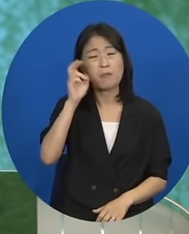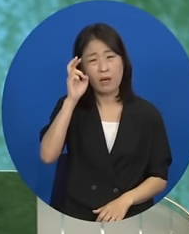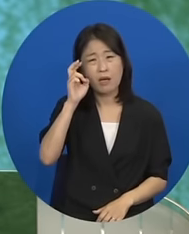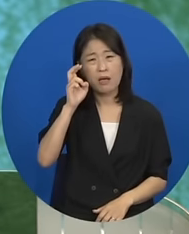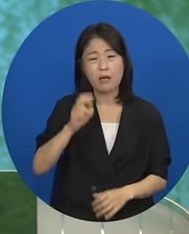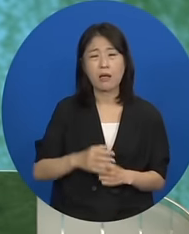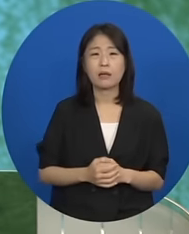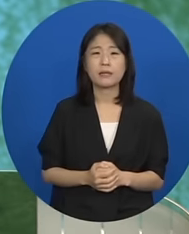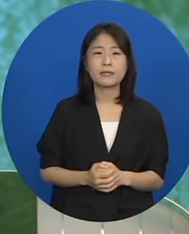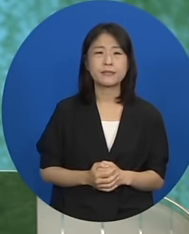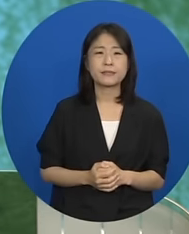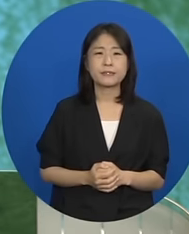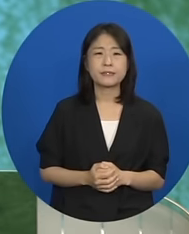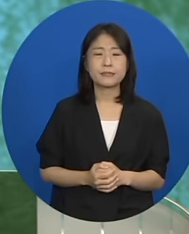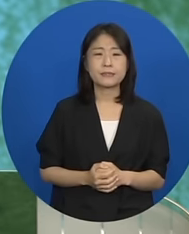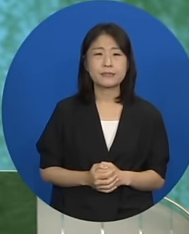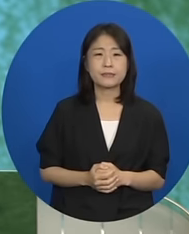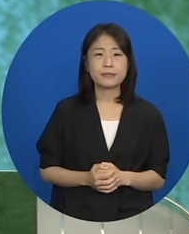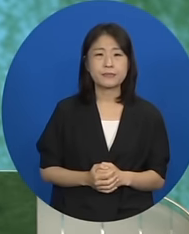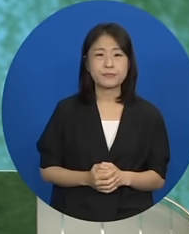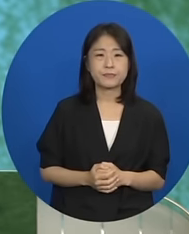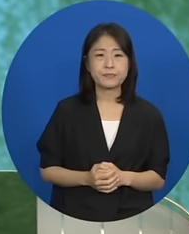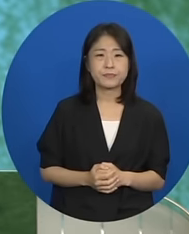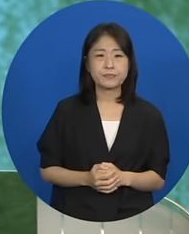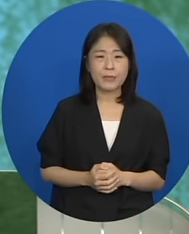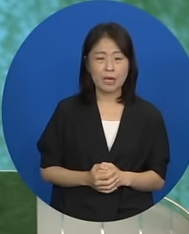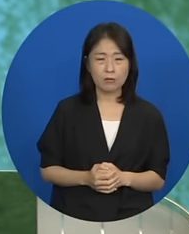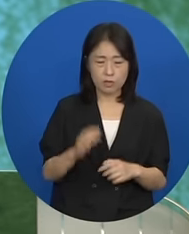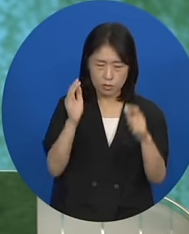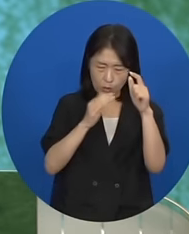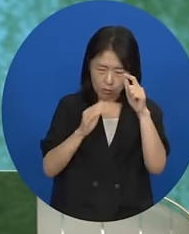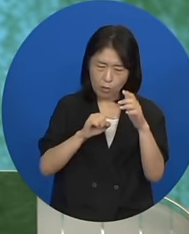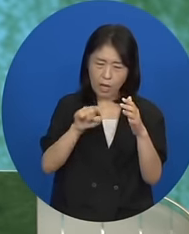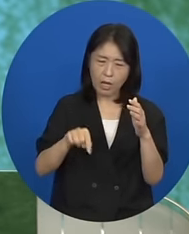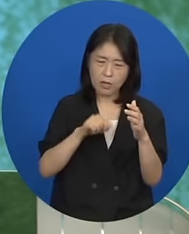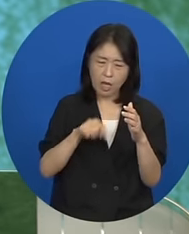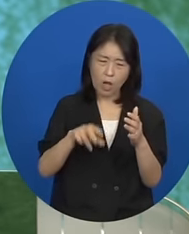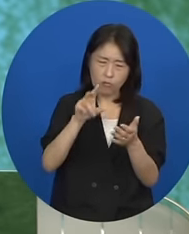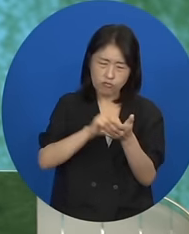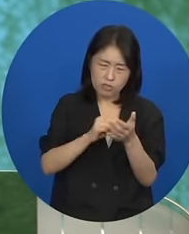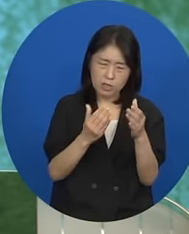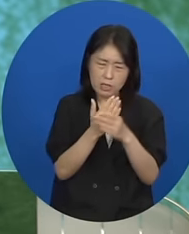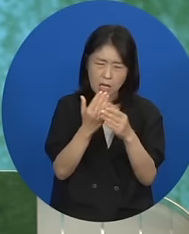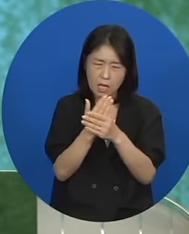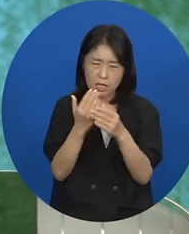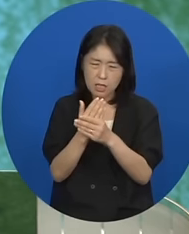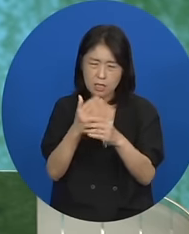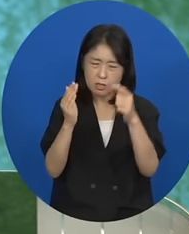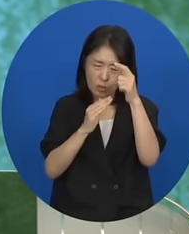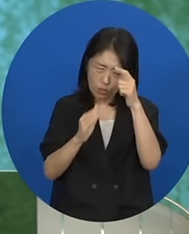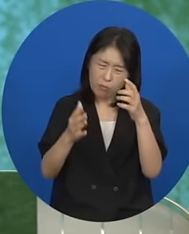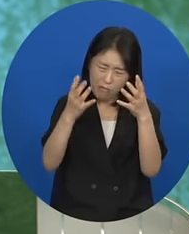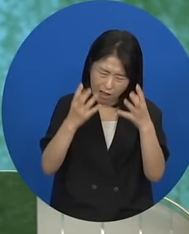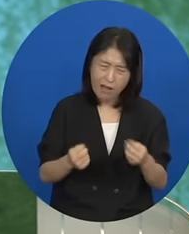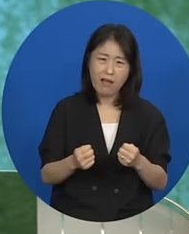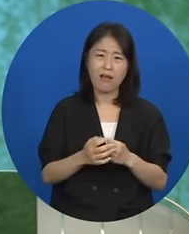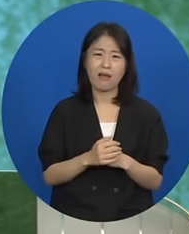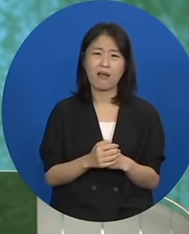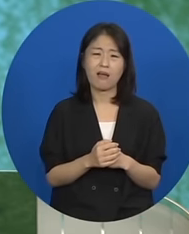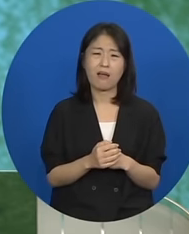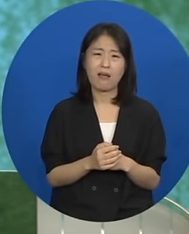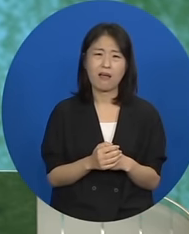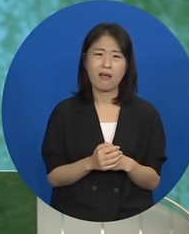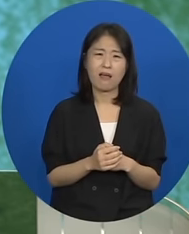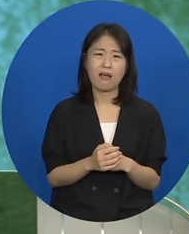때에 목사님 이런 우리 성도님 중에 이런 분이 계십니다 목사님 함께 기도해 주세요 딱 보니까 정말